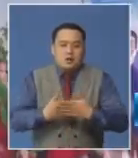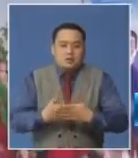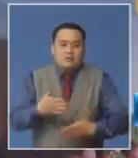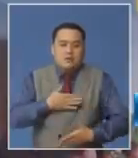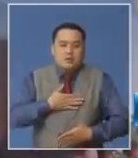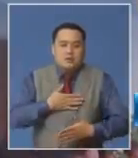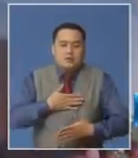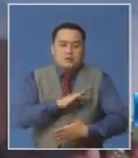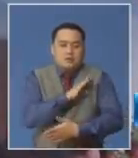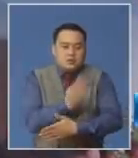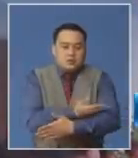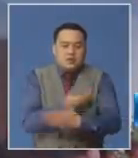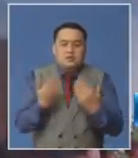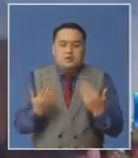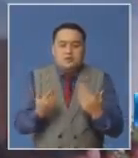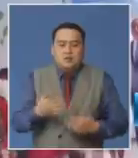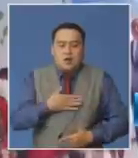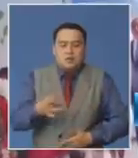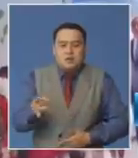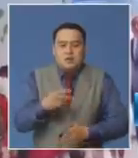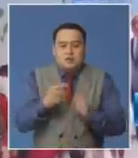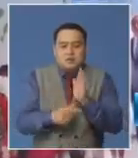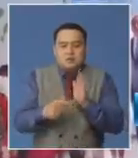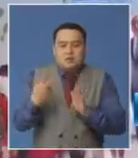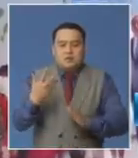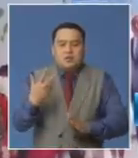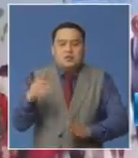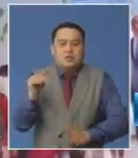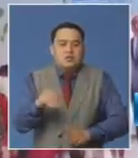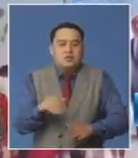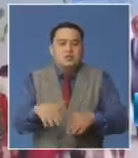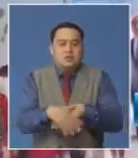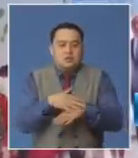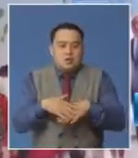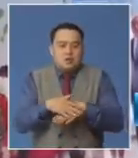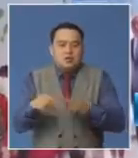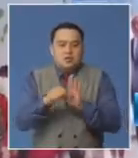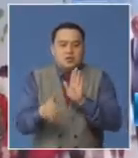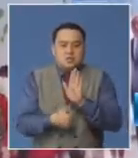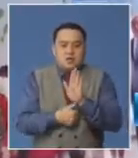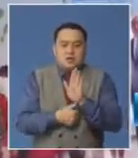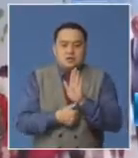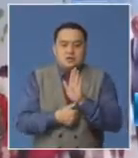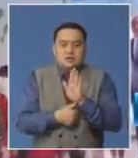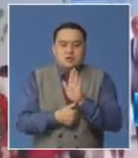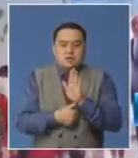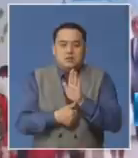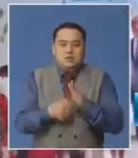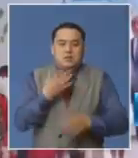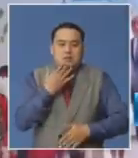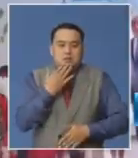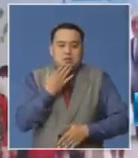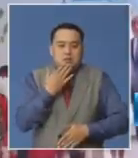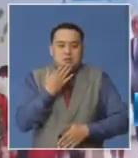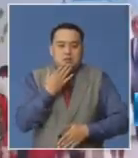сила сегодняшние в нашем районе проживает 73 тысячи населения них 16 видов этносов